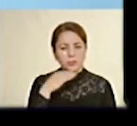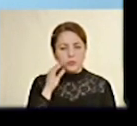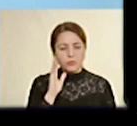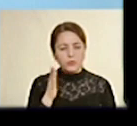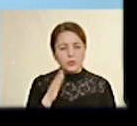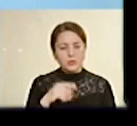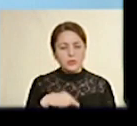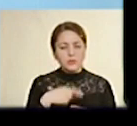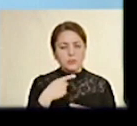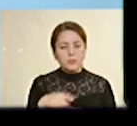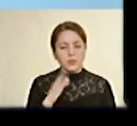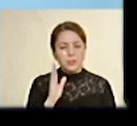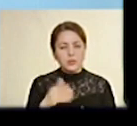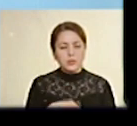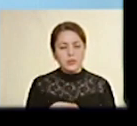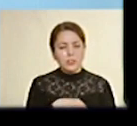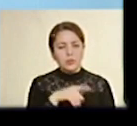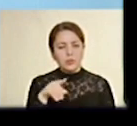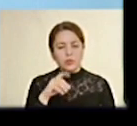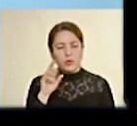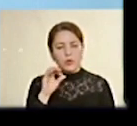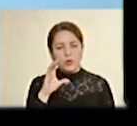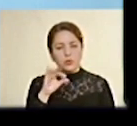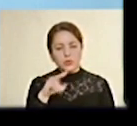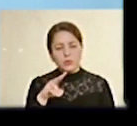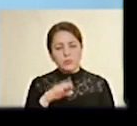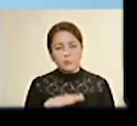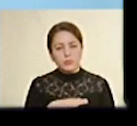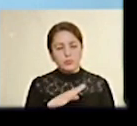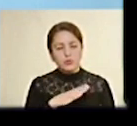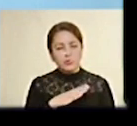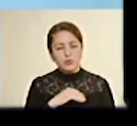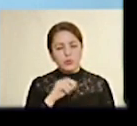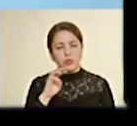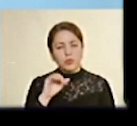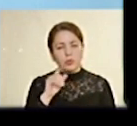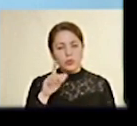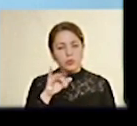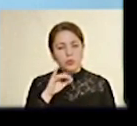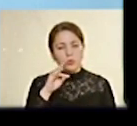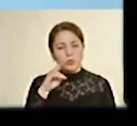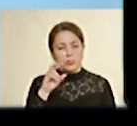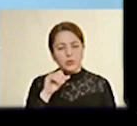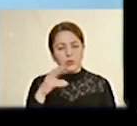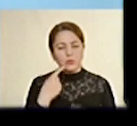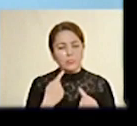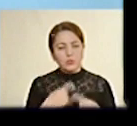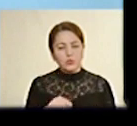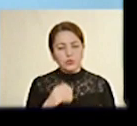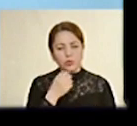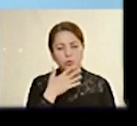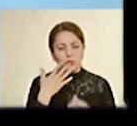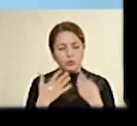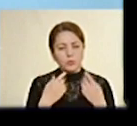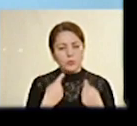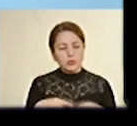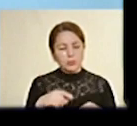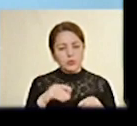farq qiladi. Ya'ni ularning hosil bo'lishida tugunchadan boshqa gulning boshqa qismlari ham ishtirok